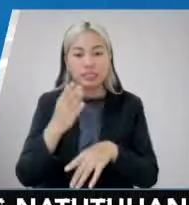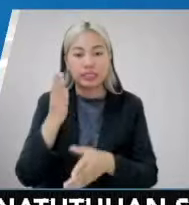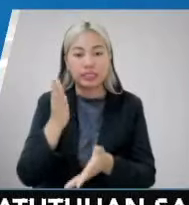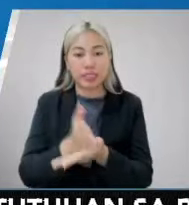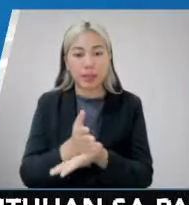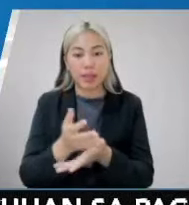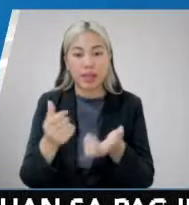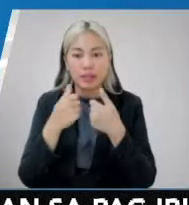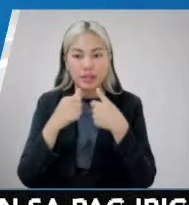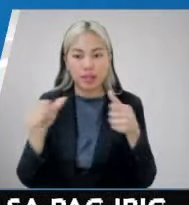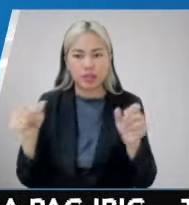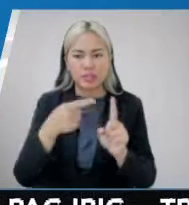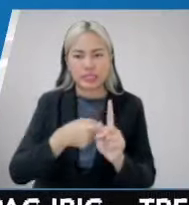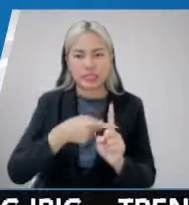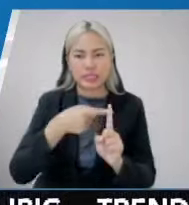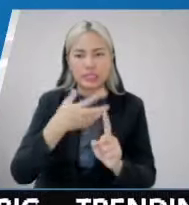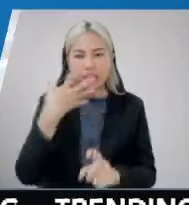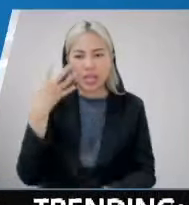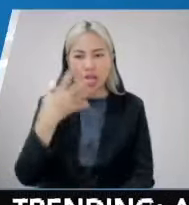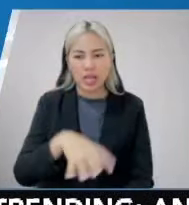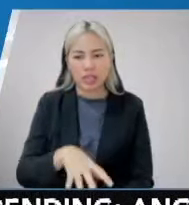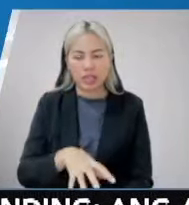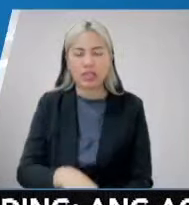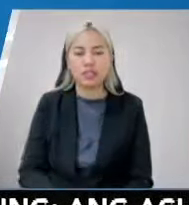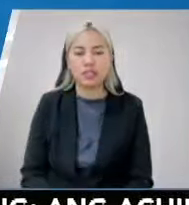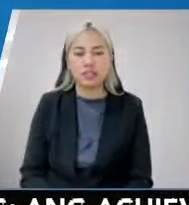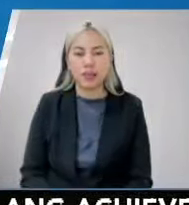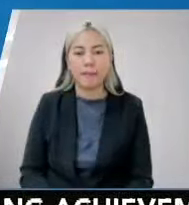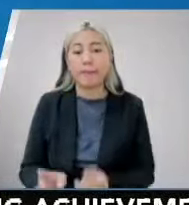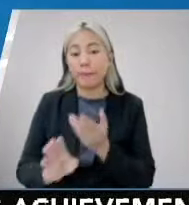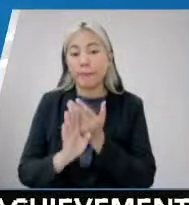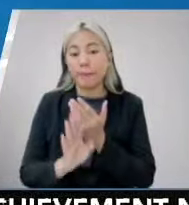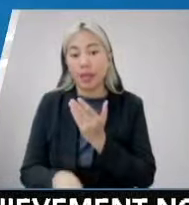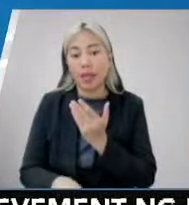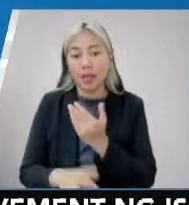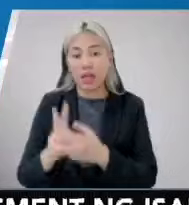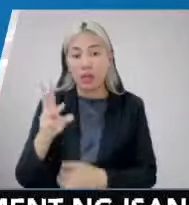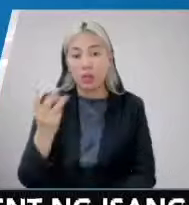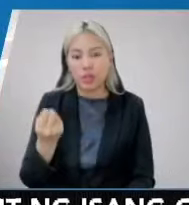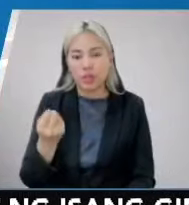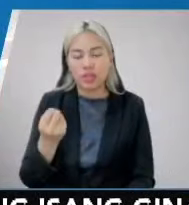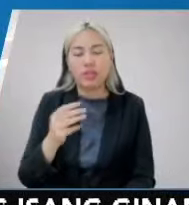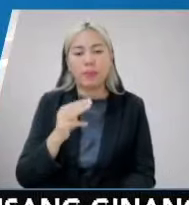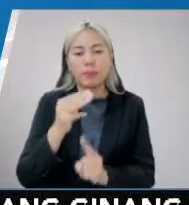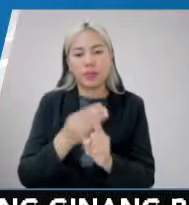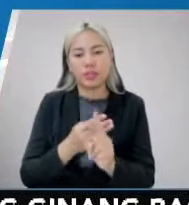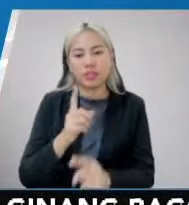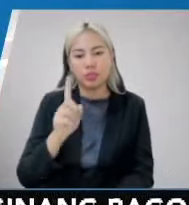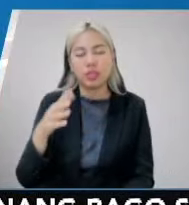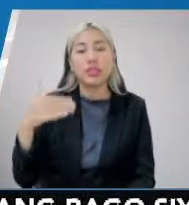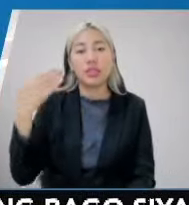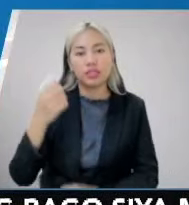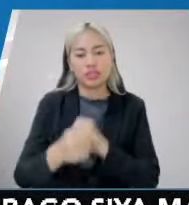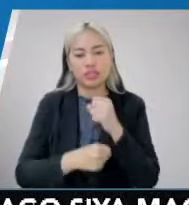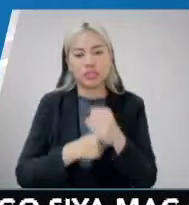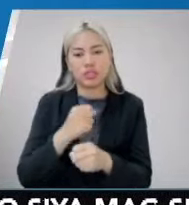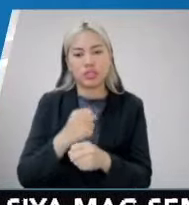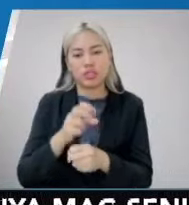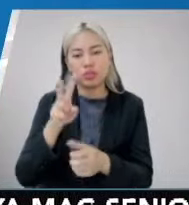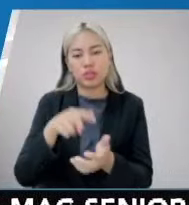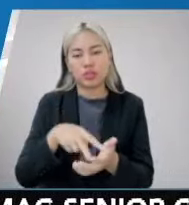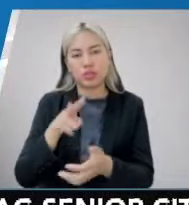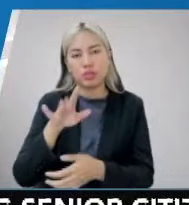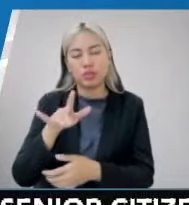heat index. Inaasahang ibabalik po yan sa March 1, 2025, tiempo sa muling pagsisimula